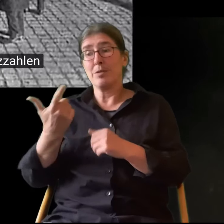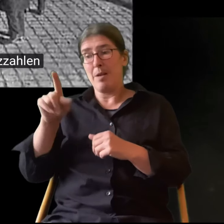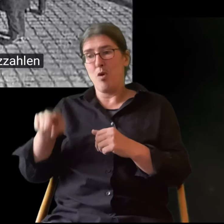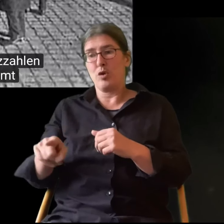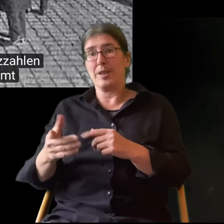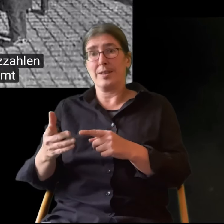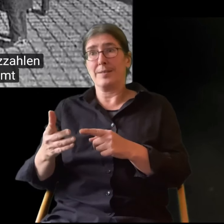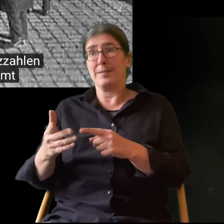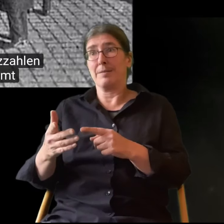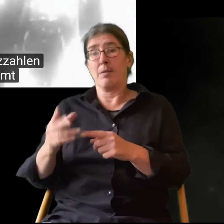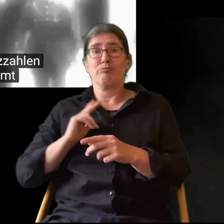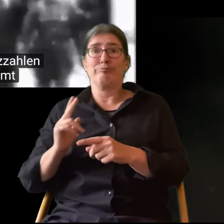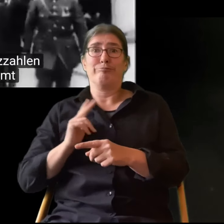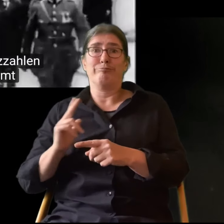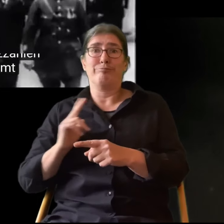2 Monate zum Warten verdammt.